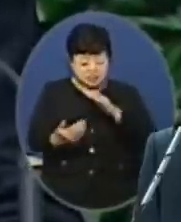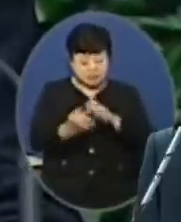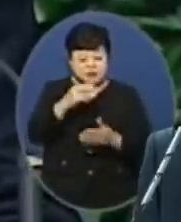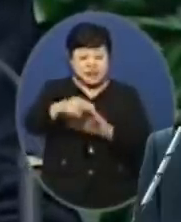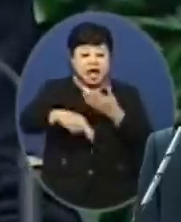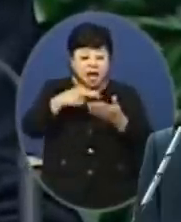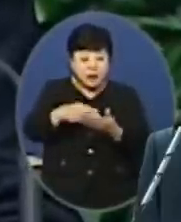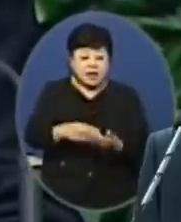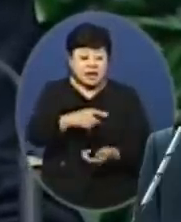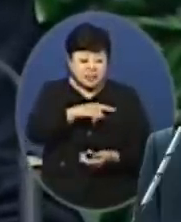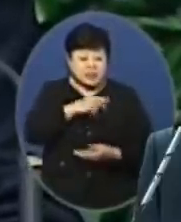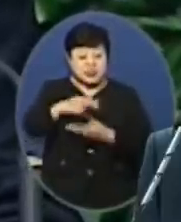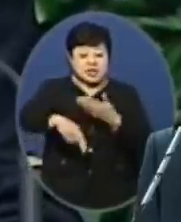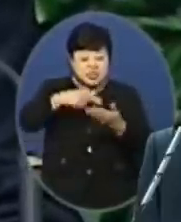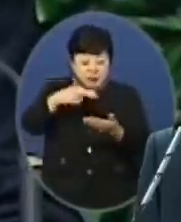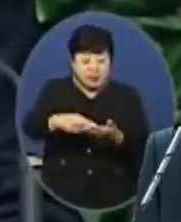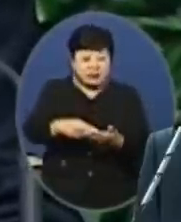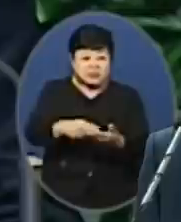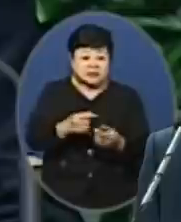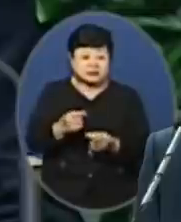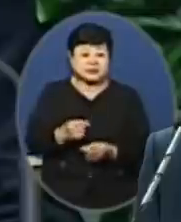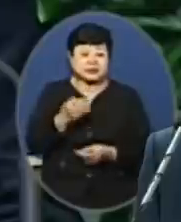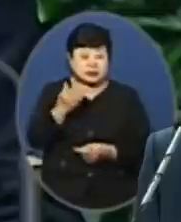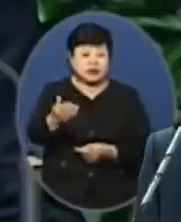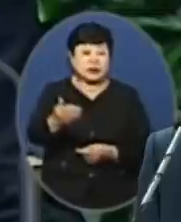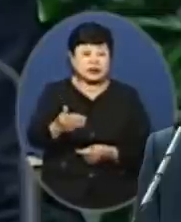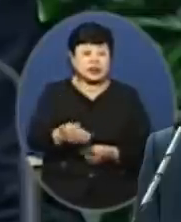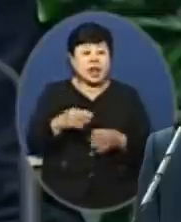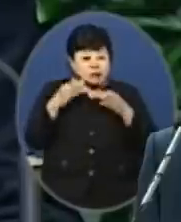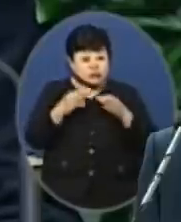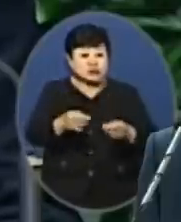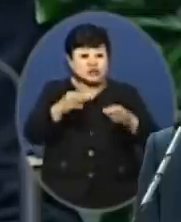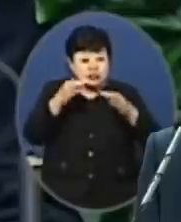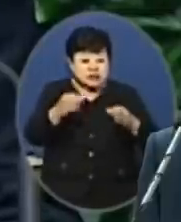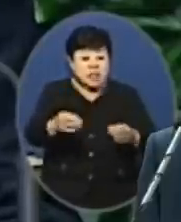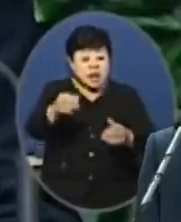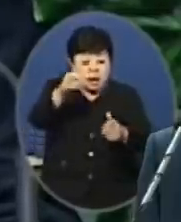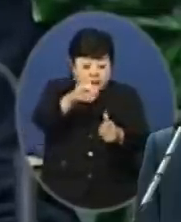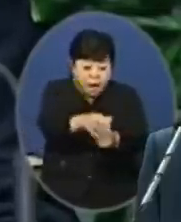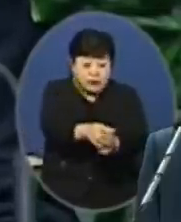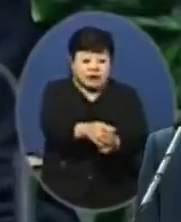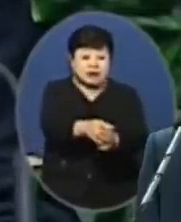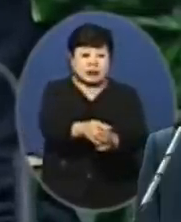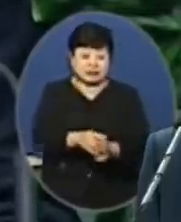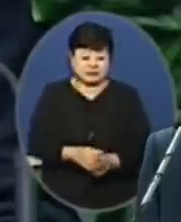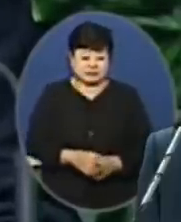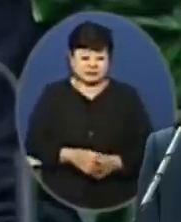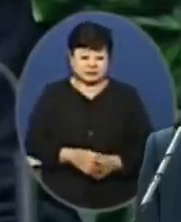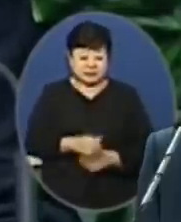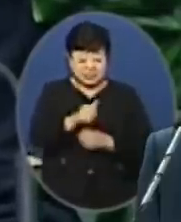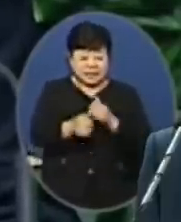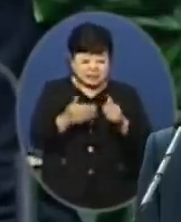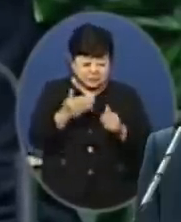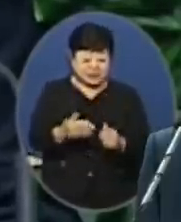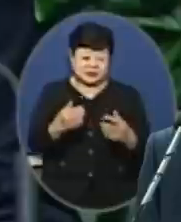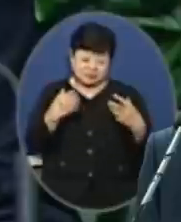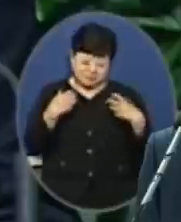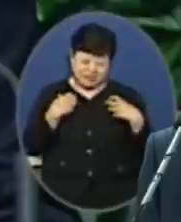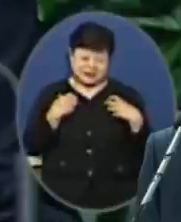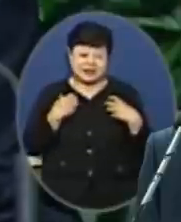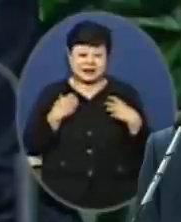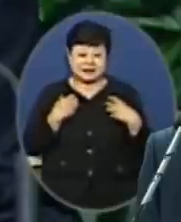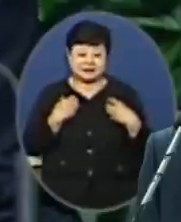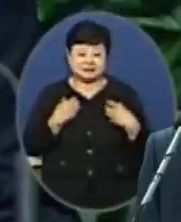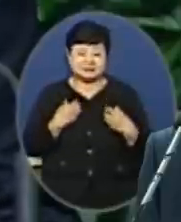야훼, 그 이름을 야훼라고 하는 자가 이같이니라. 너희는 내게 부르짖으라. 맡겨라. 그러면 내가 맡아서